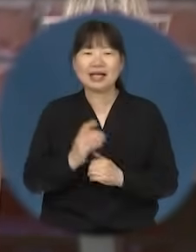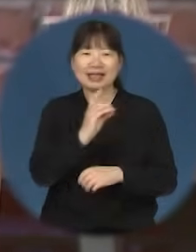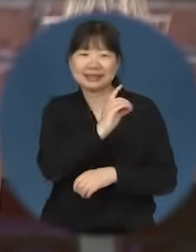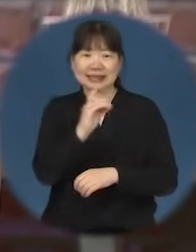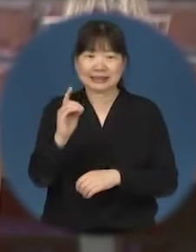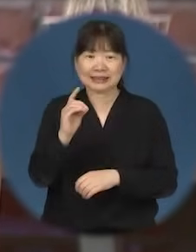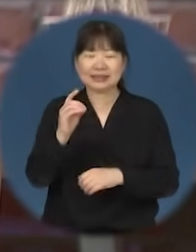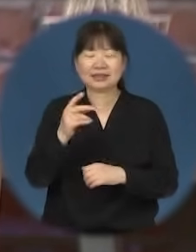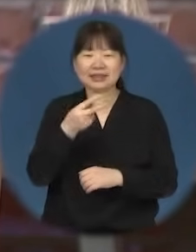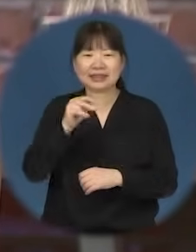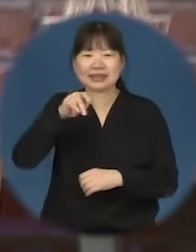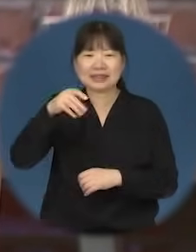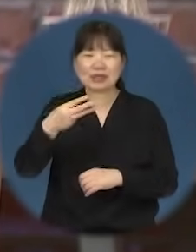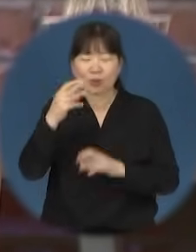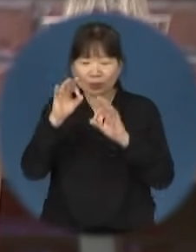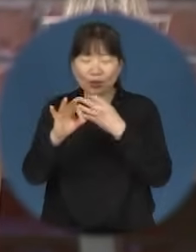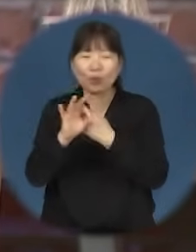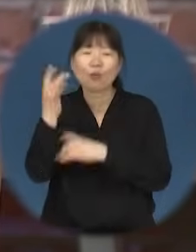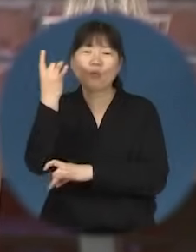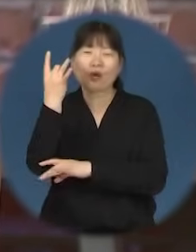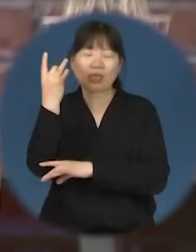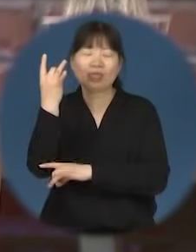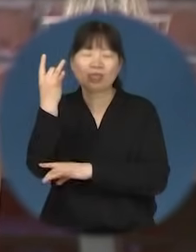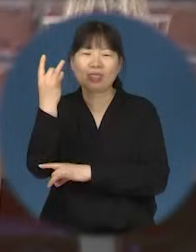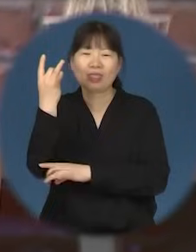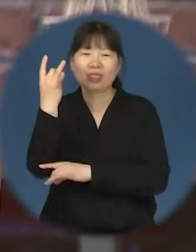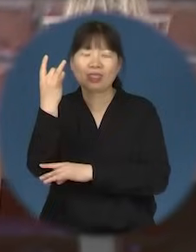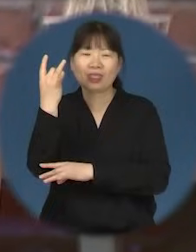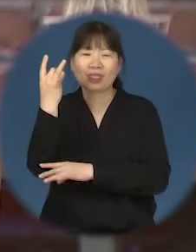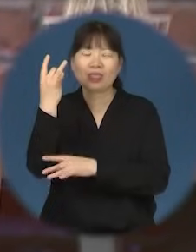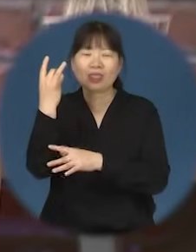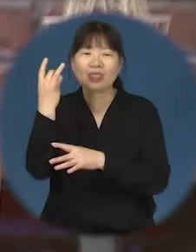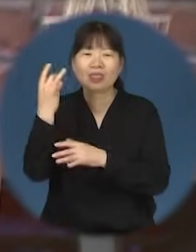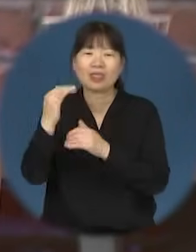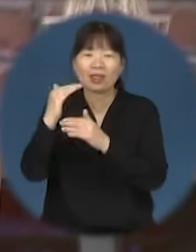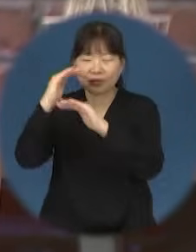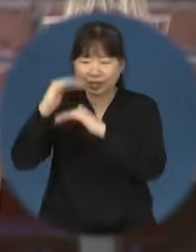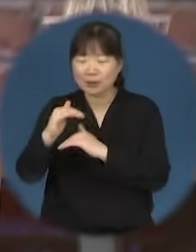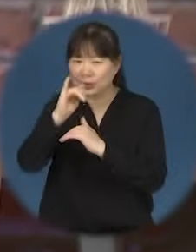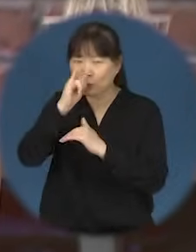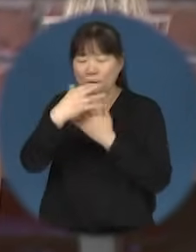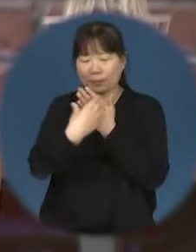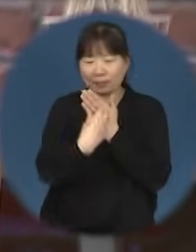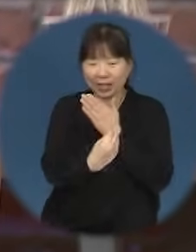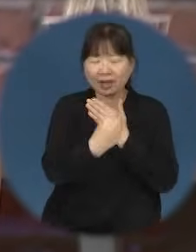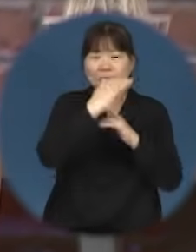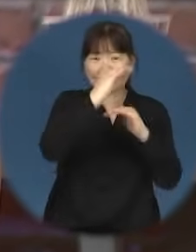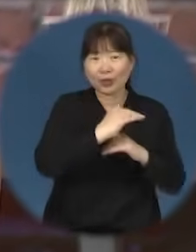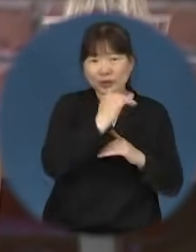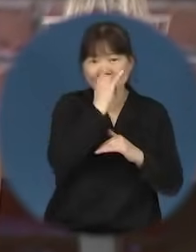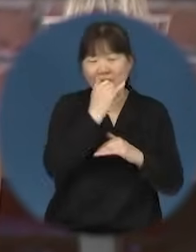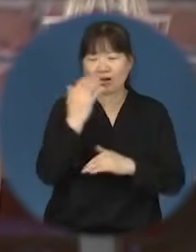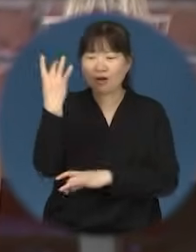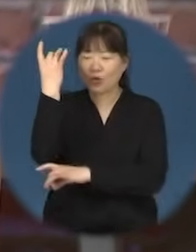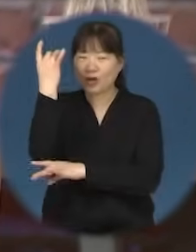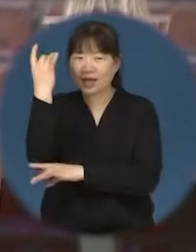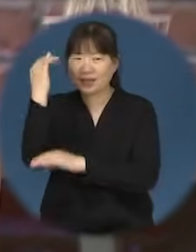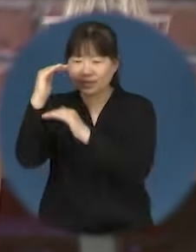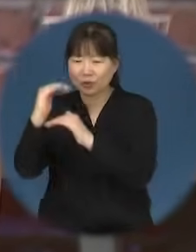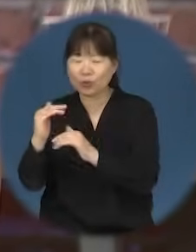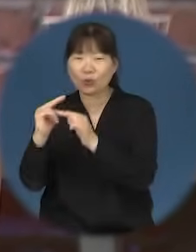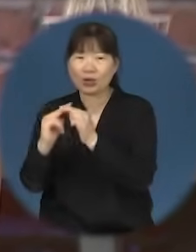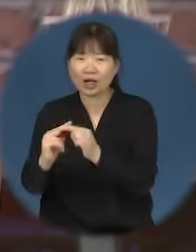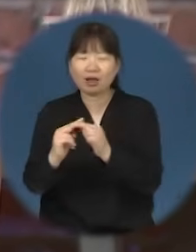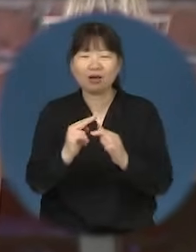디지털 하면 원본이 있고 그거를 카피한 사본이 있잖아요. 예. 근데 원본과 사본이